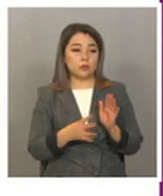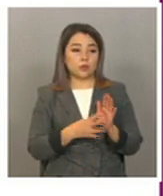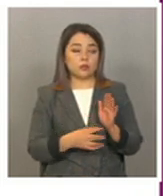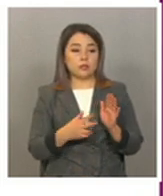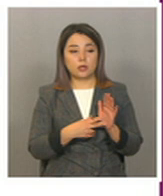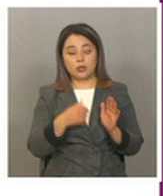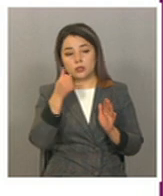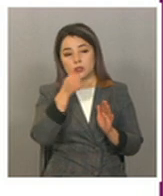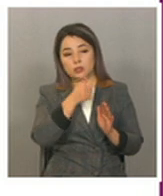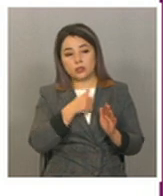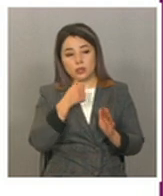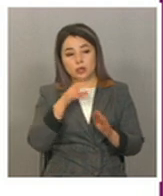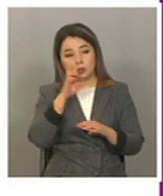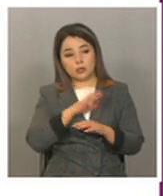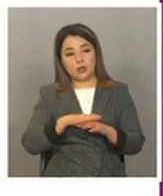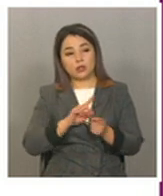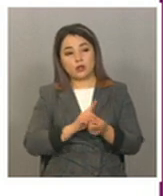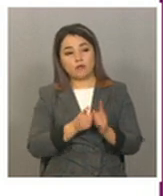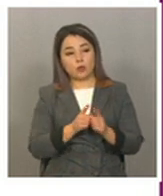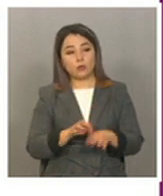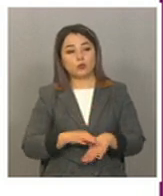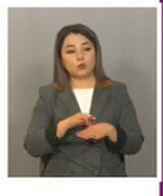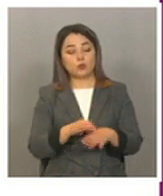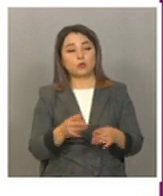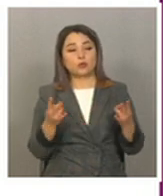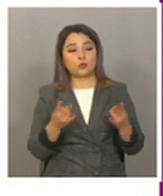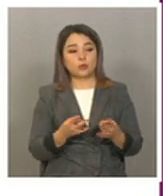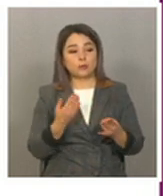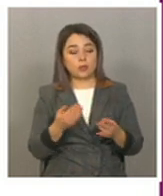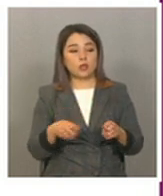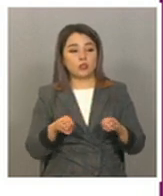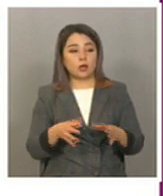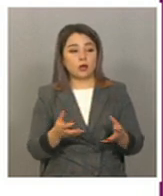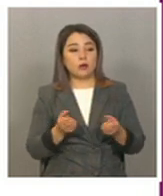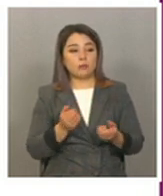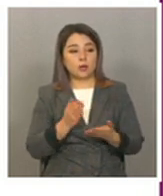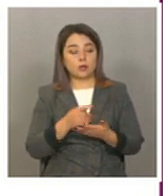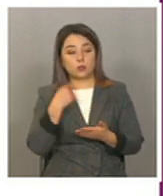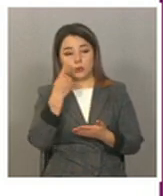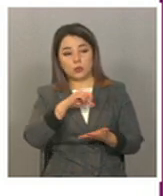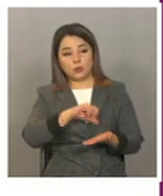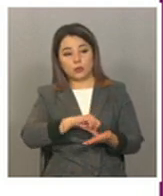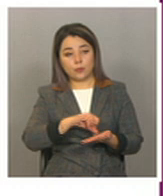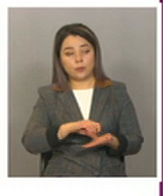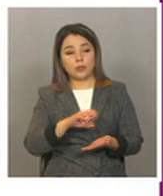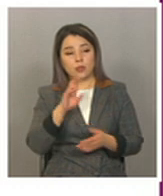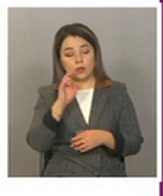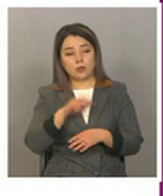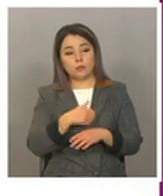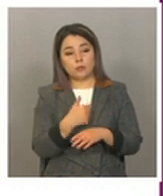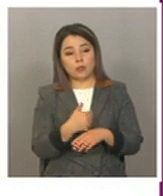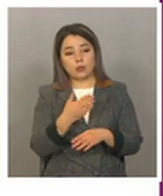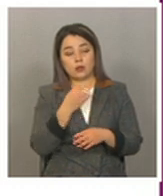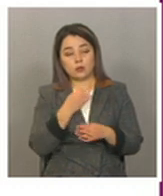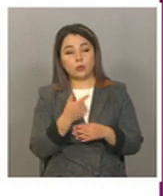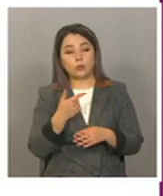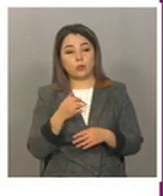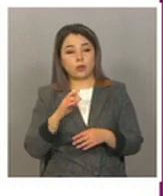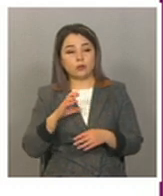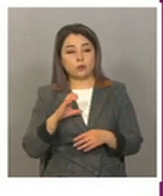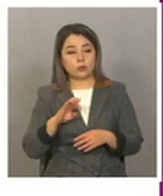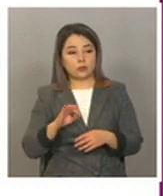1898 жылы елде реформа жүргізу үшін шешім қабылдаған тұлға император Гуан Сюй.